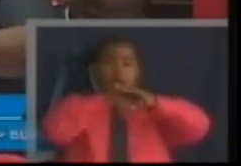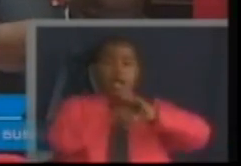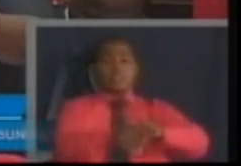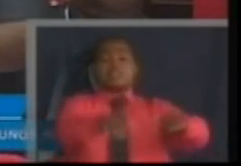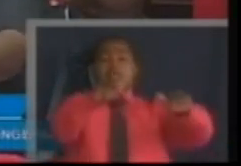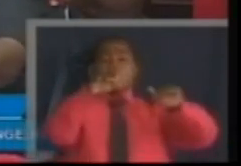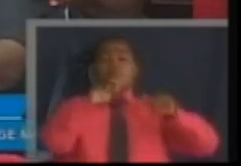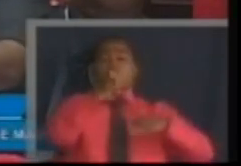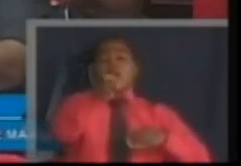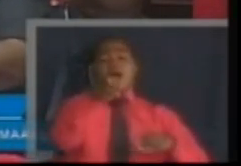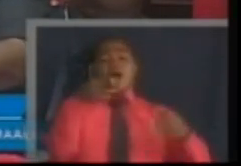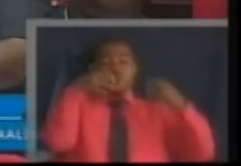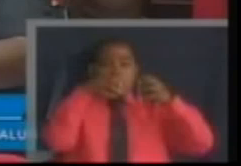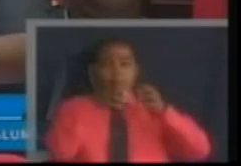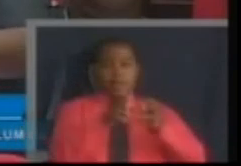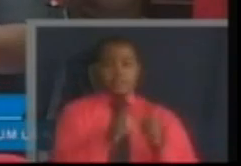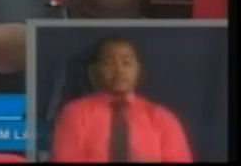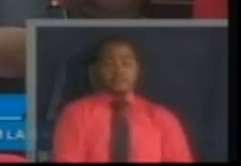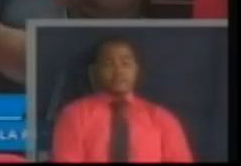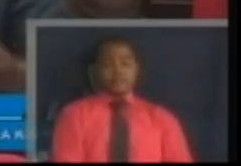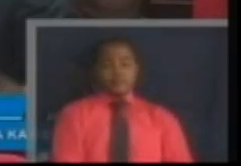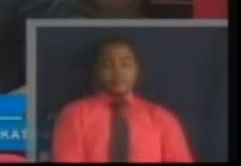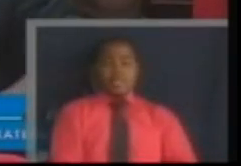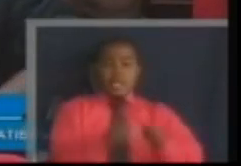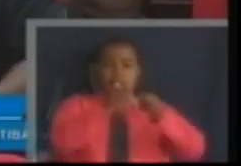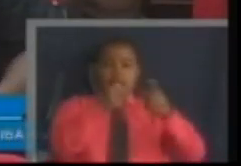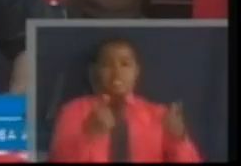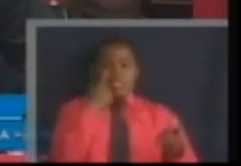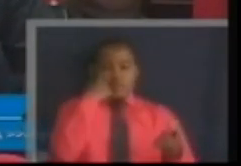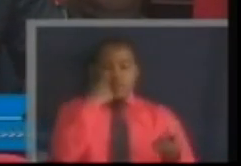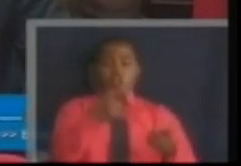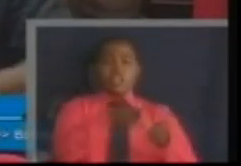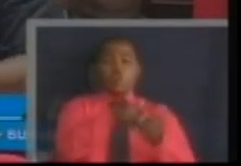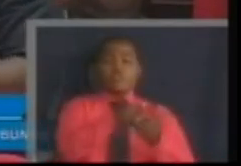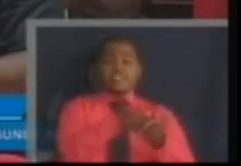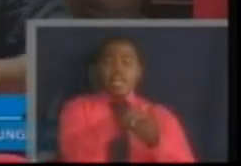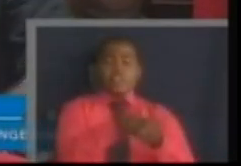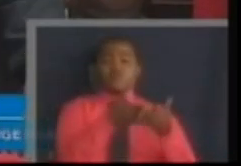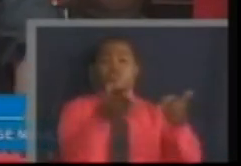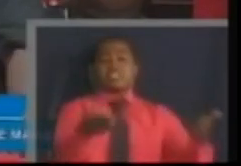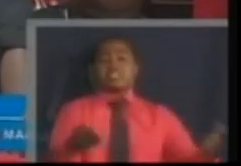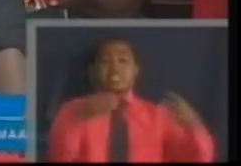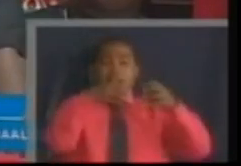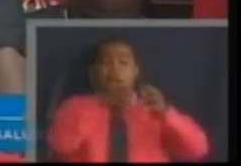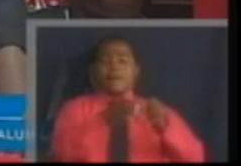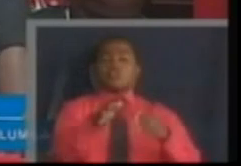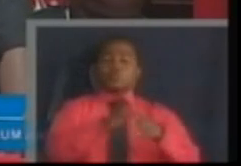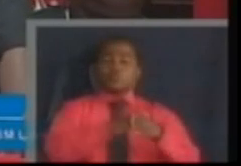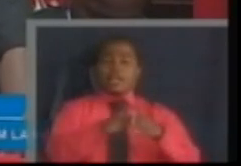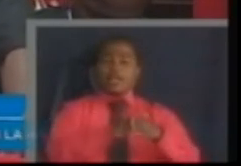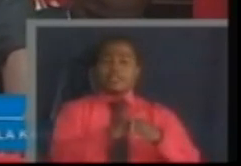au kwenye kamati. Lakini meona udhaifu wa kamati hizi tunazitumia